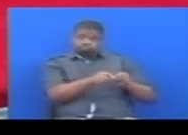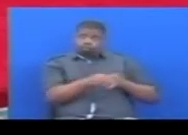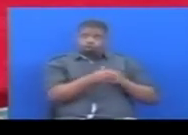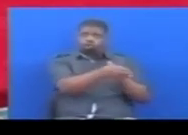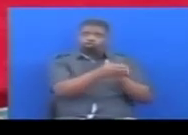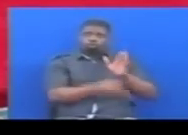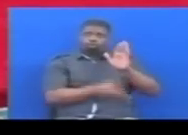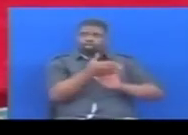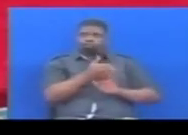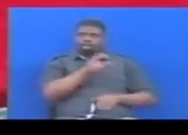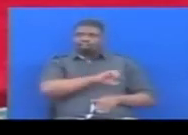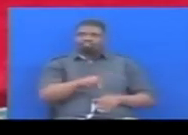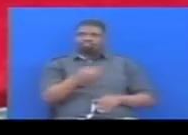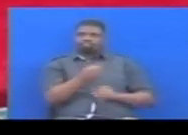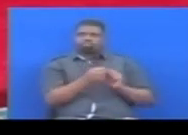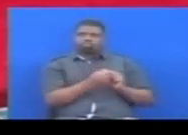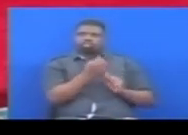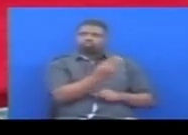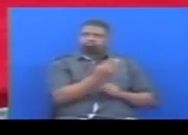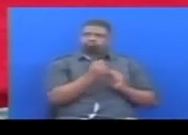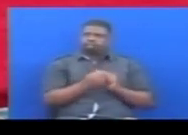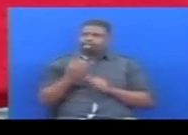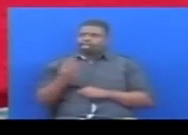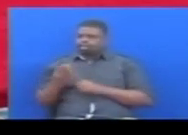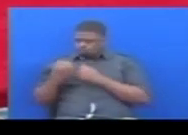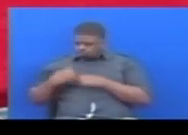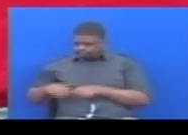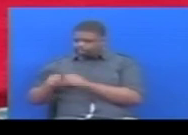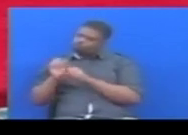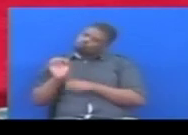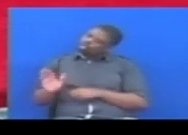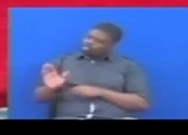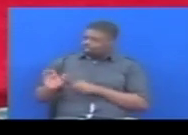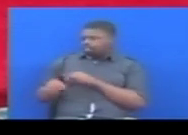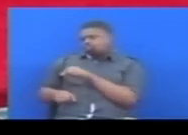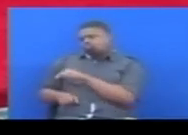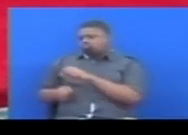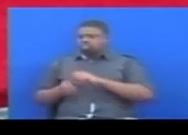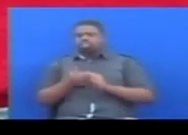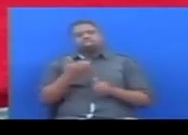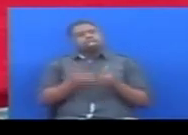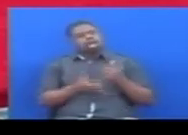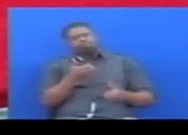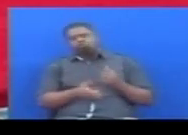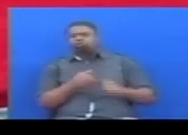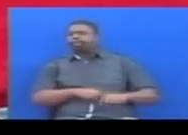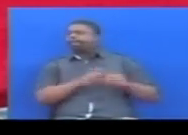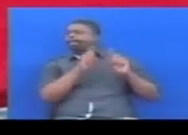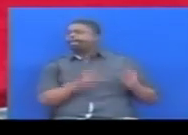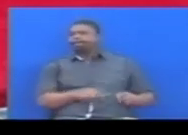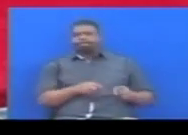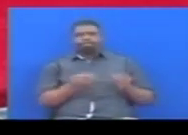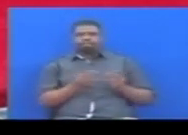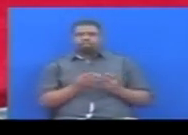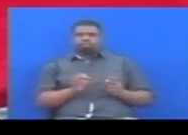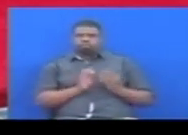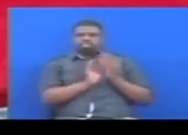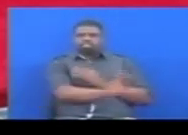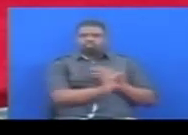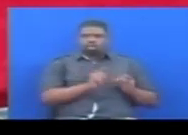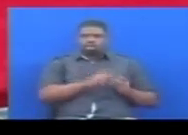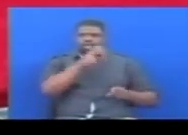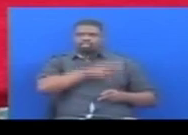kutekelezwa mwaka 2013-2014 lakini utekelezaji wake umekumbwa na changamoto ikiwa ni kusitishwa kwa ajira ya serikali